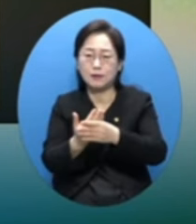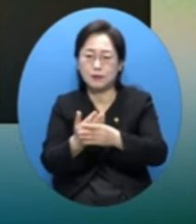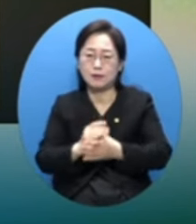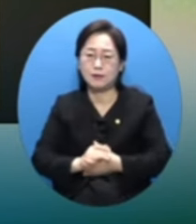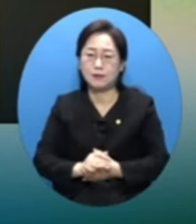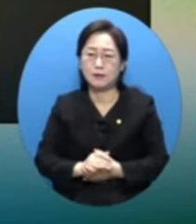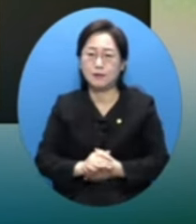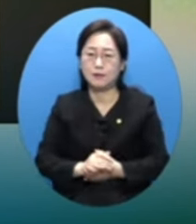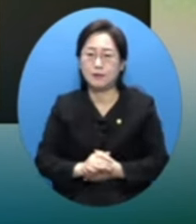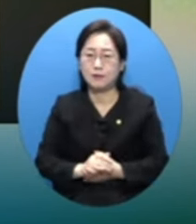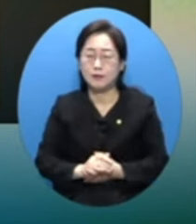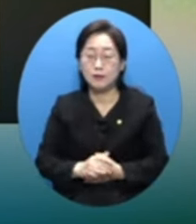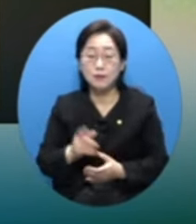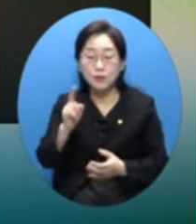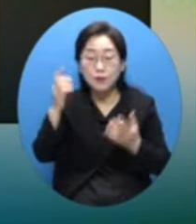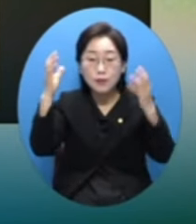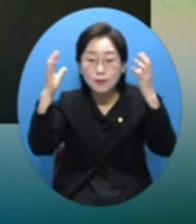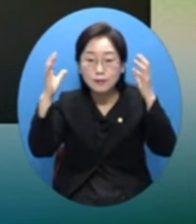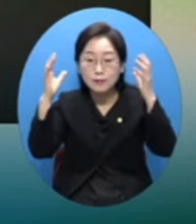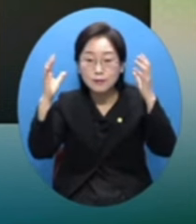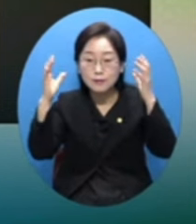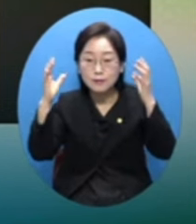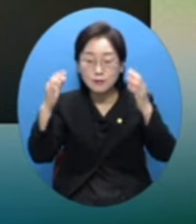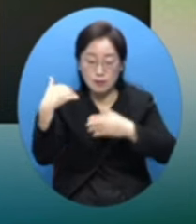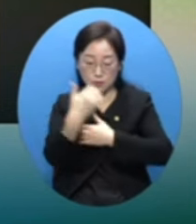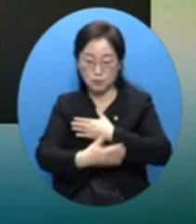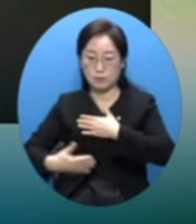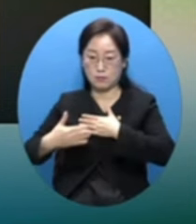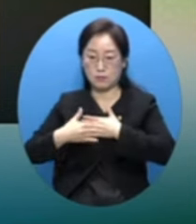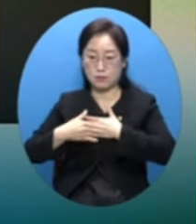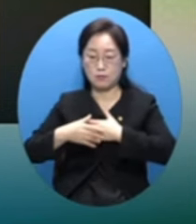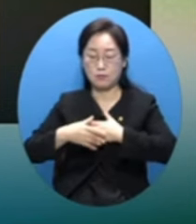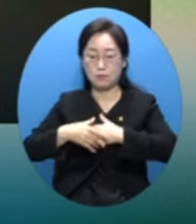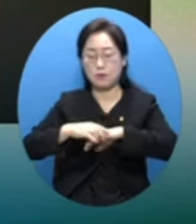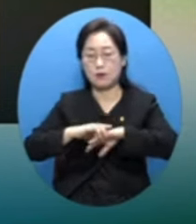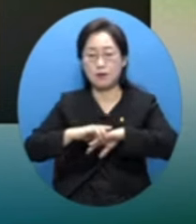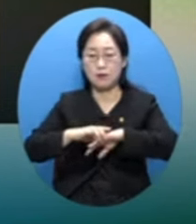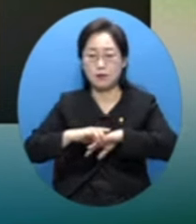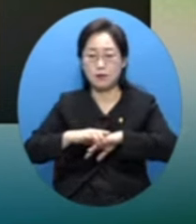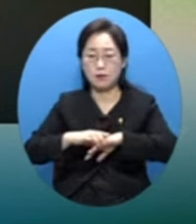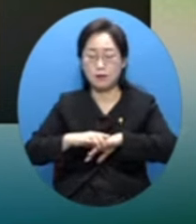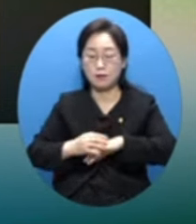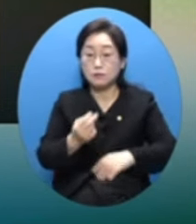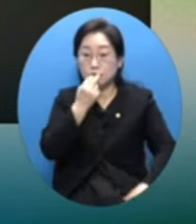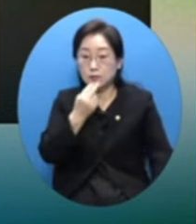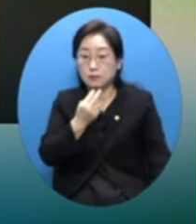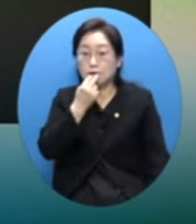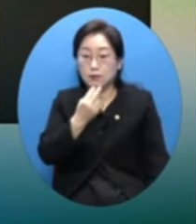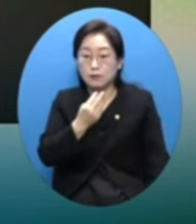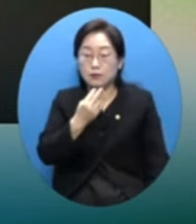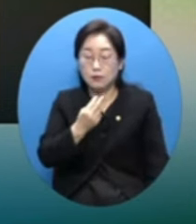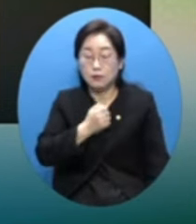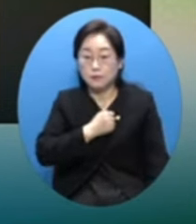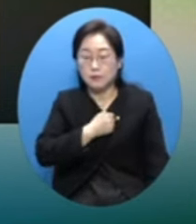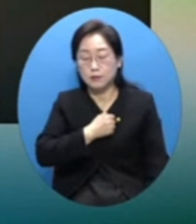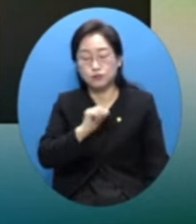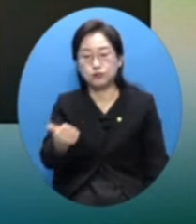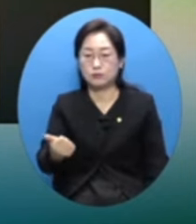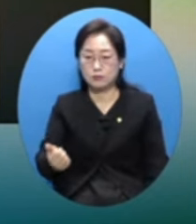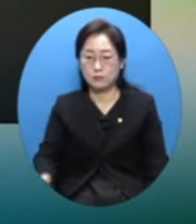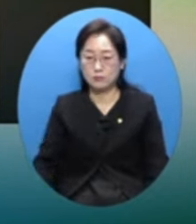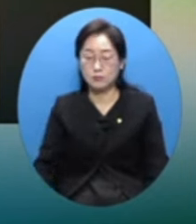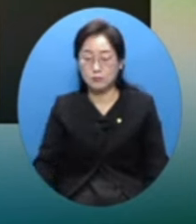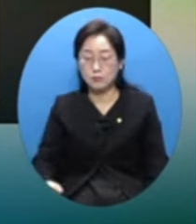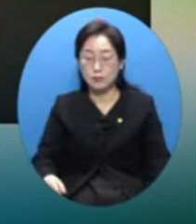걸리면 아이들이 전신이 마비가 돼서 제대로 숨을 멋있다가 죽어 갔습니다